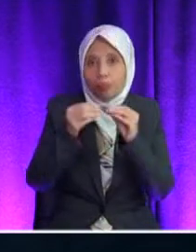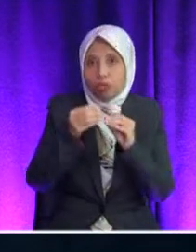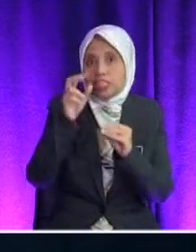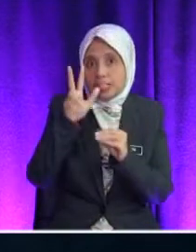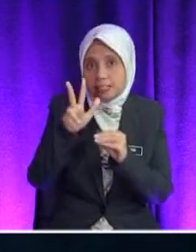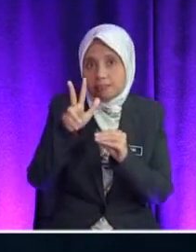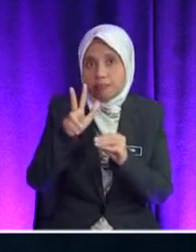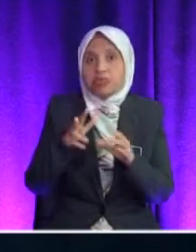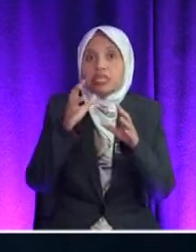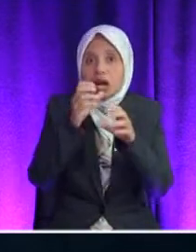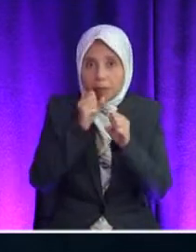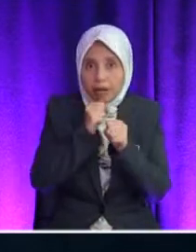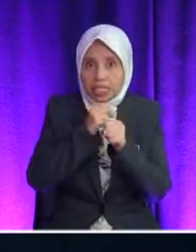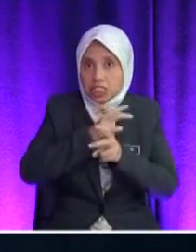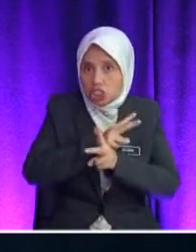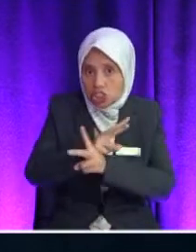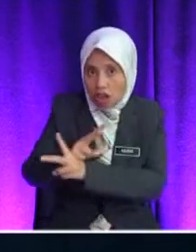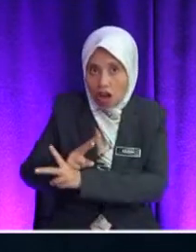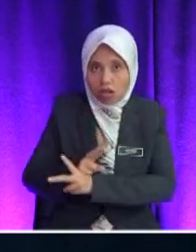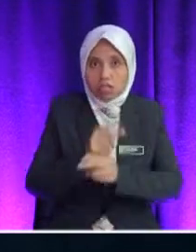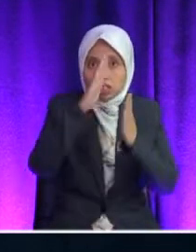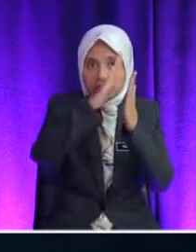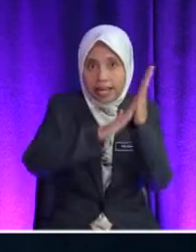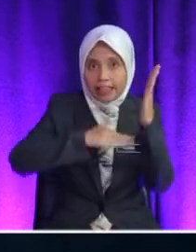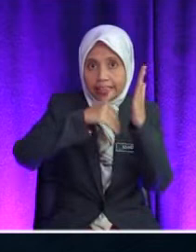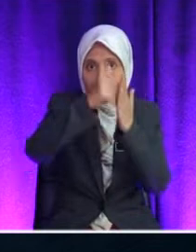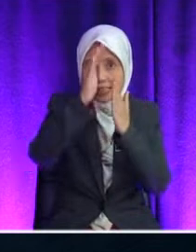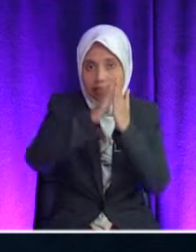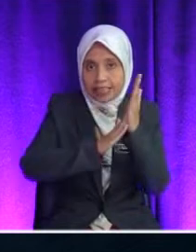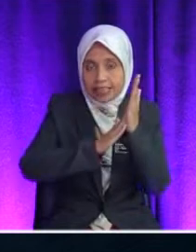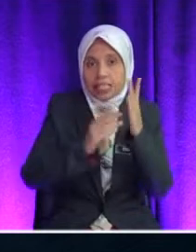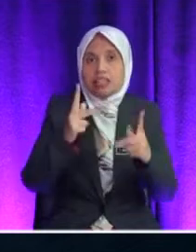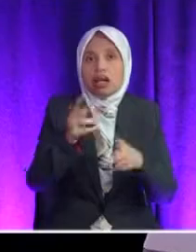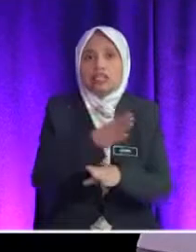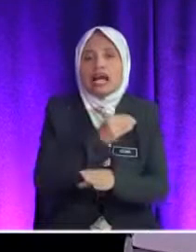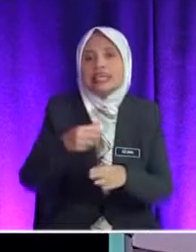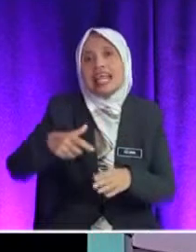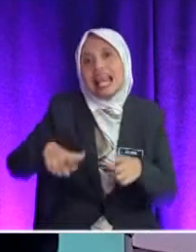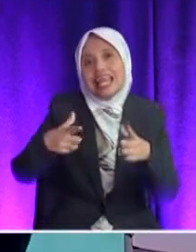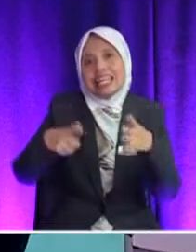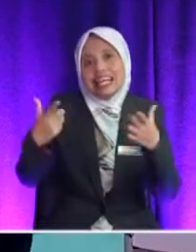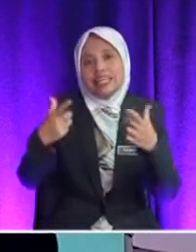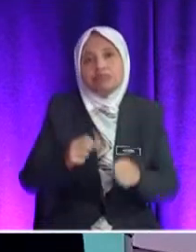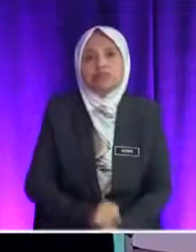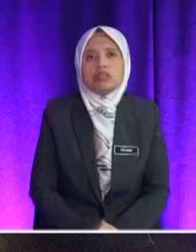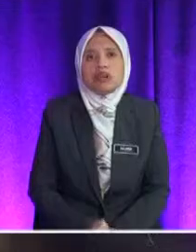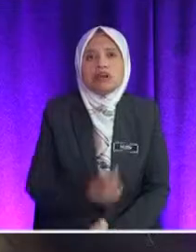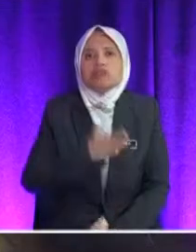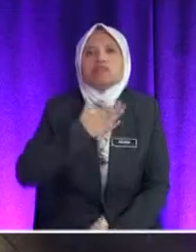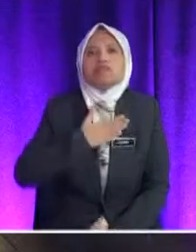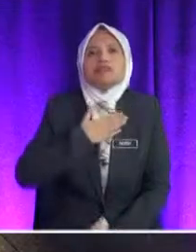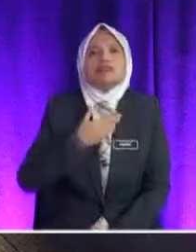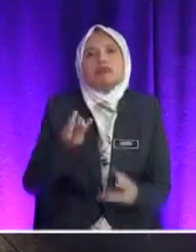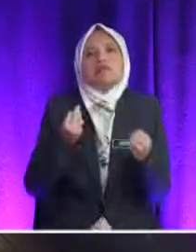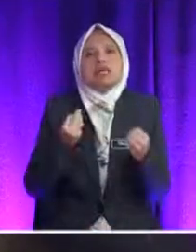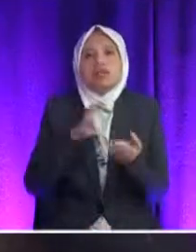kita dapat menjaga cat badan kenderaan dan komponen kenderaan yang lain. Baiklah, tak sabar-sabar rasanya untuk